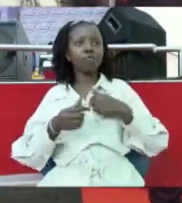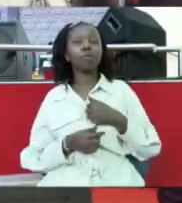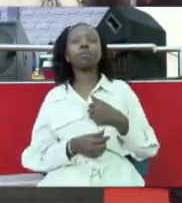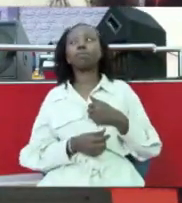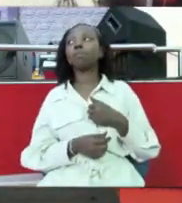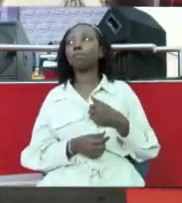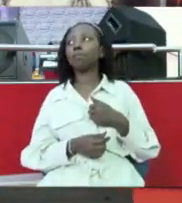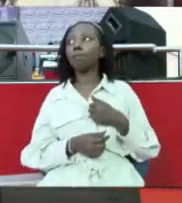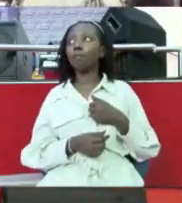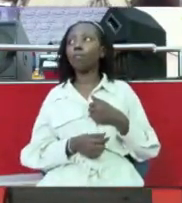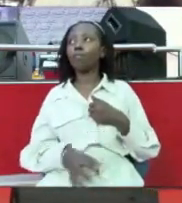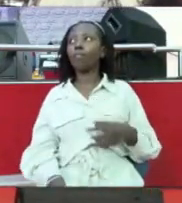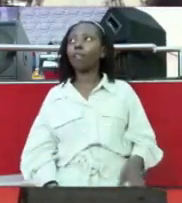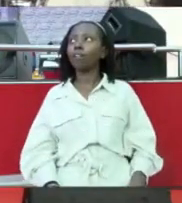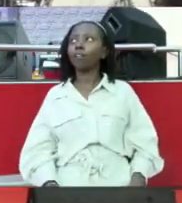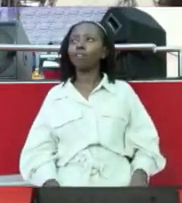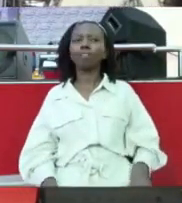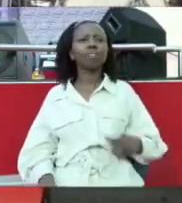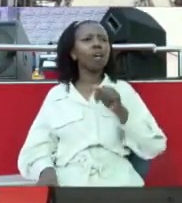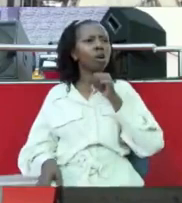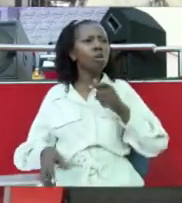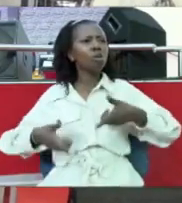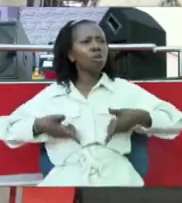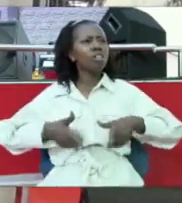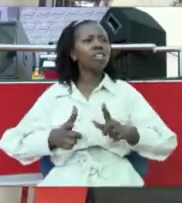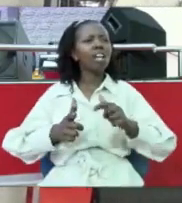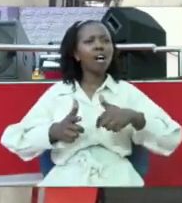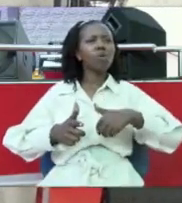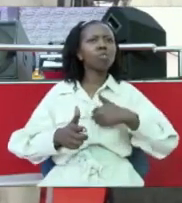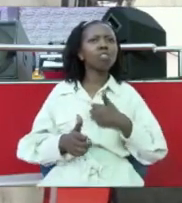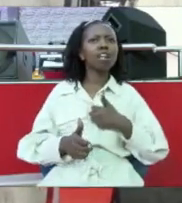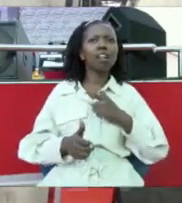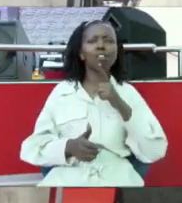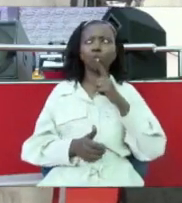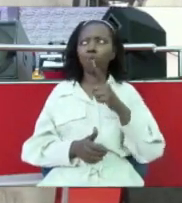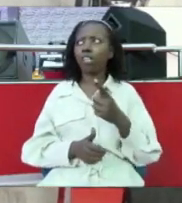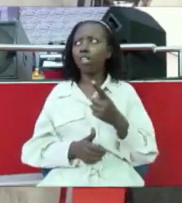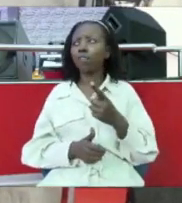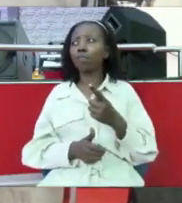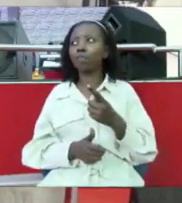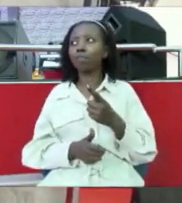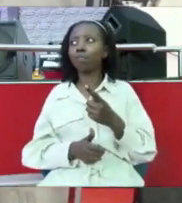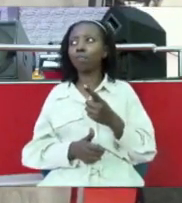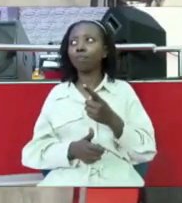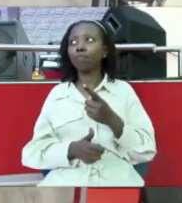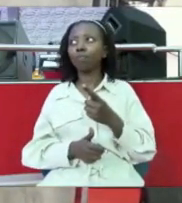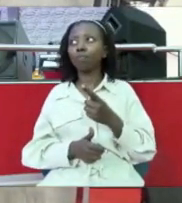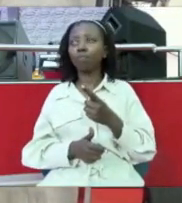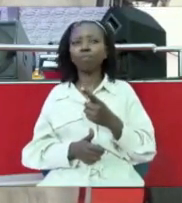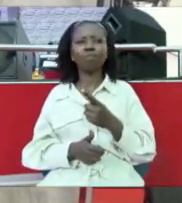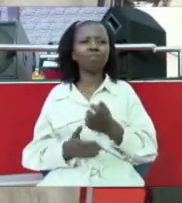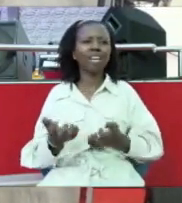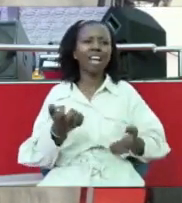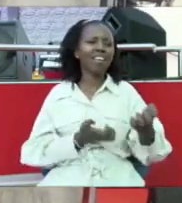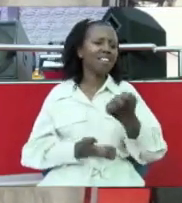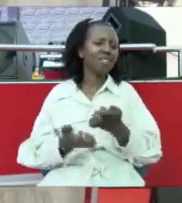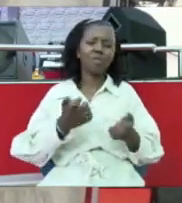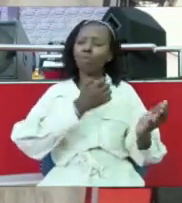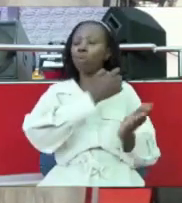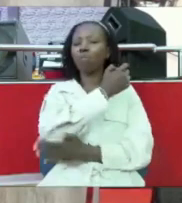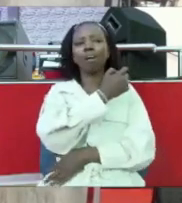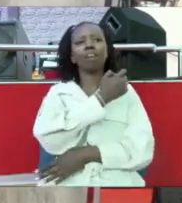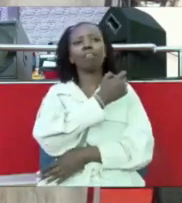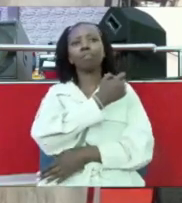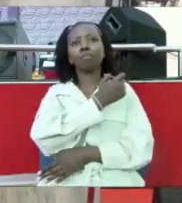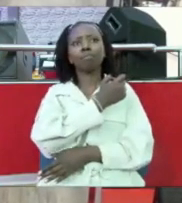ameninawirisha. Don't allow yourself to make this confession. Usijuru uruhusu nafsi yako kufanya ukiri. Economy ni mbaya. Ya kwamba uchumi